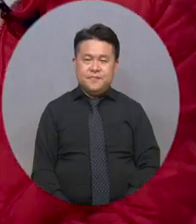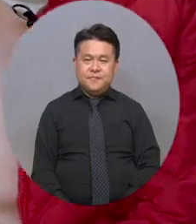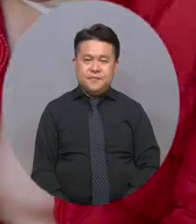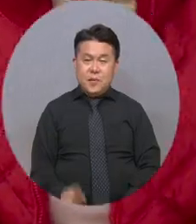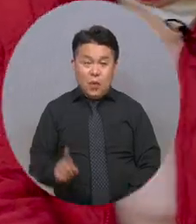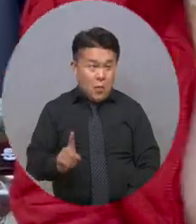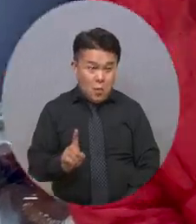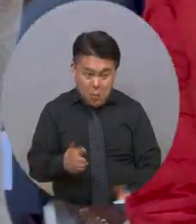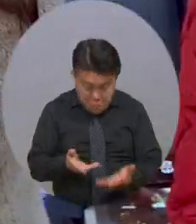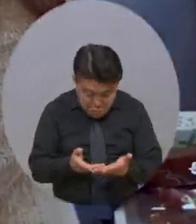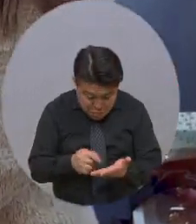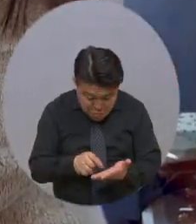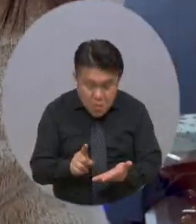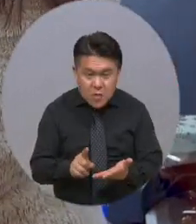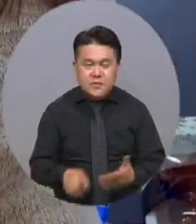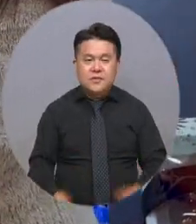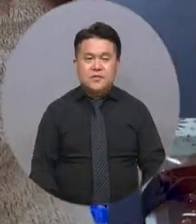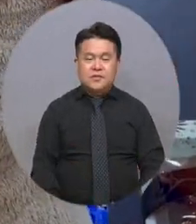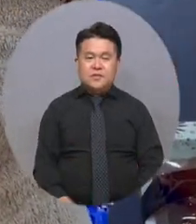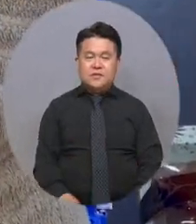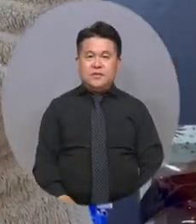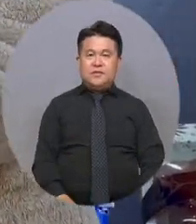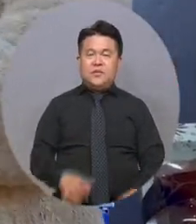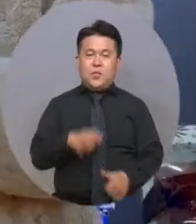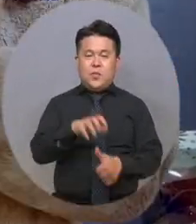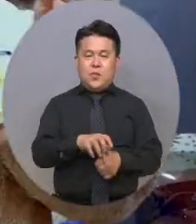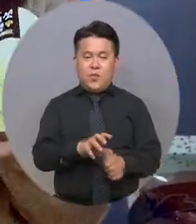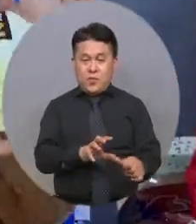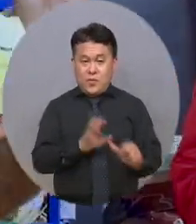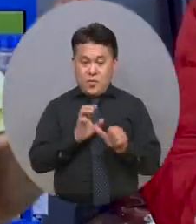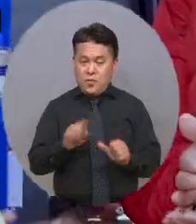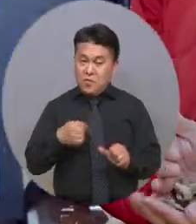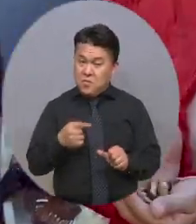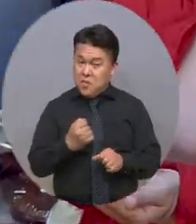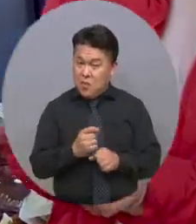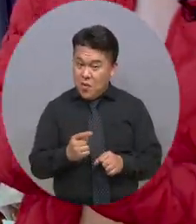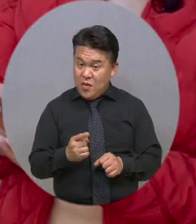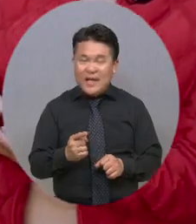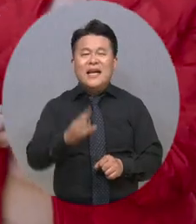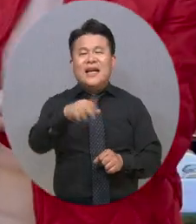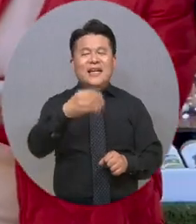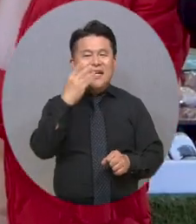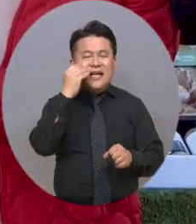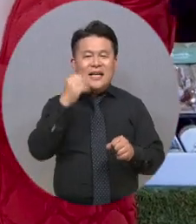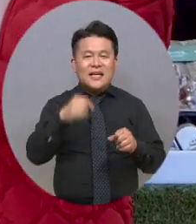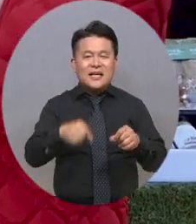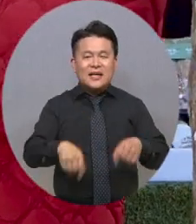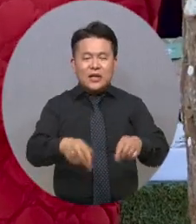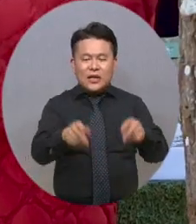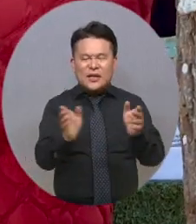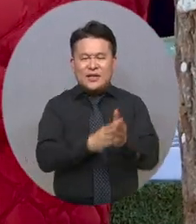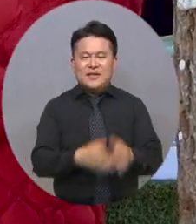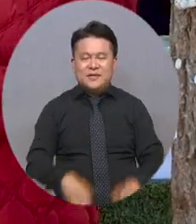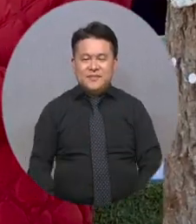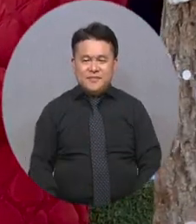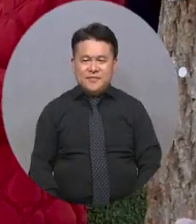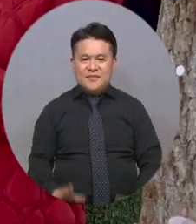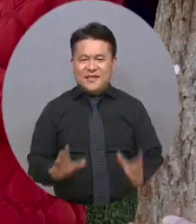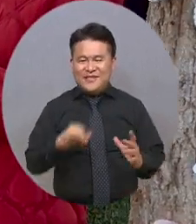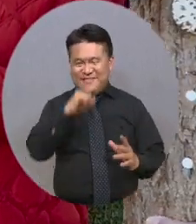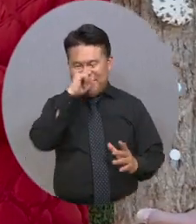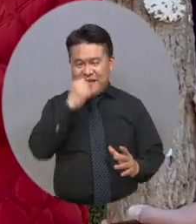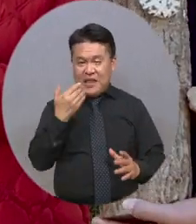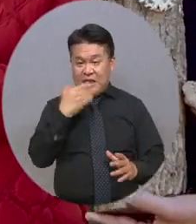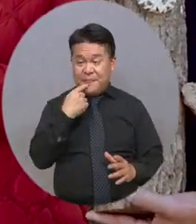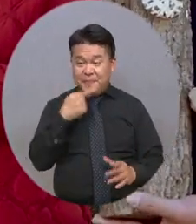뭐야? 오, 예. 그냥 거기 표고를 가지고. 네, 표고를 찍은 건데. 아! 요거 같은 경우는 아이들이 좋아하는